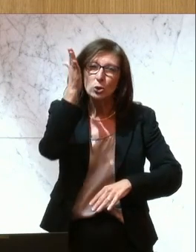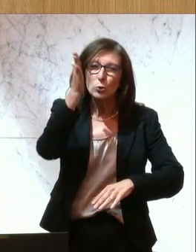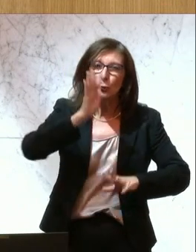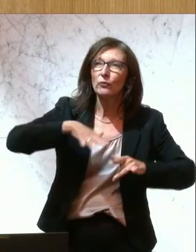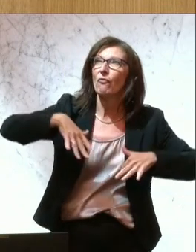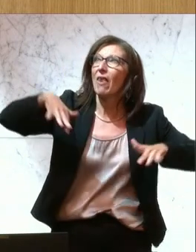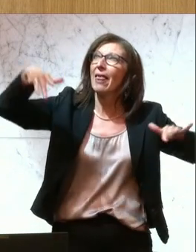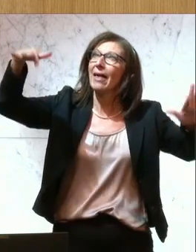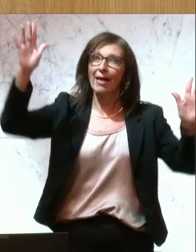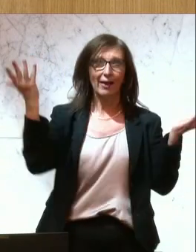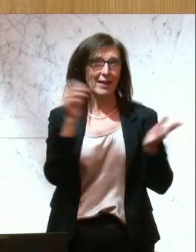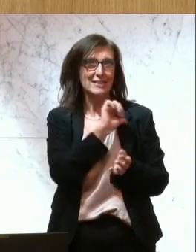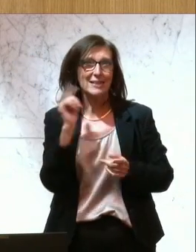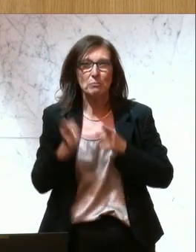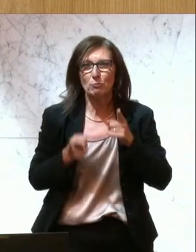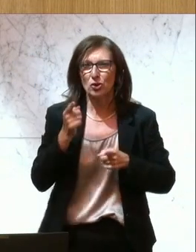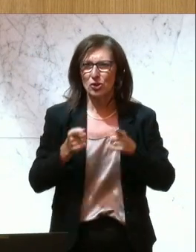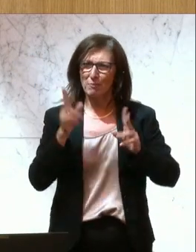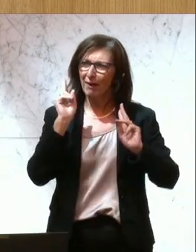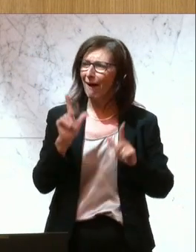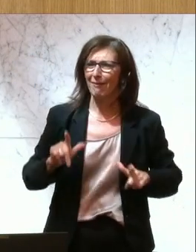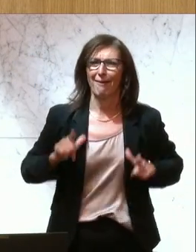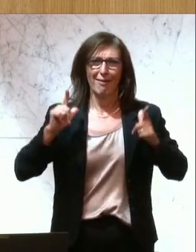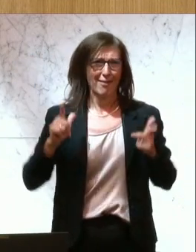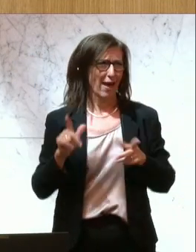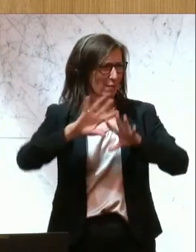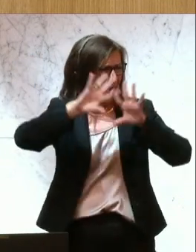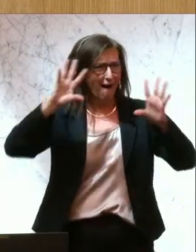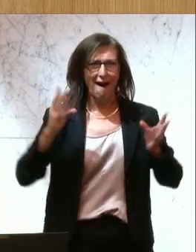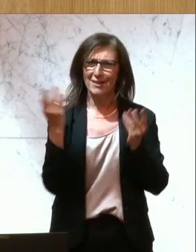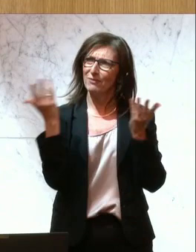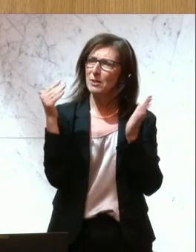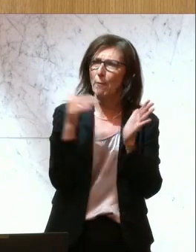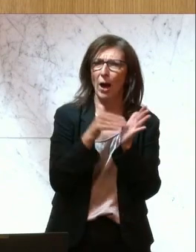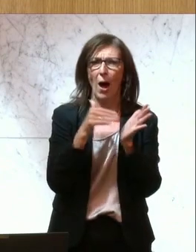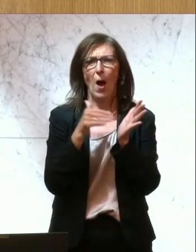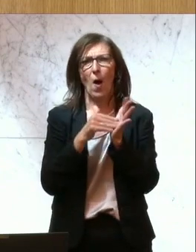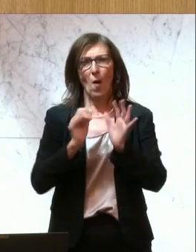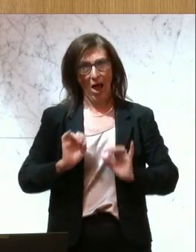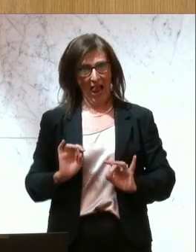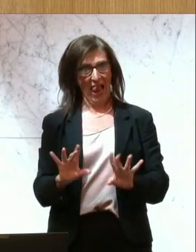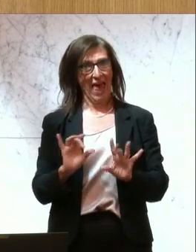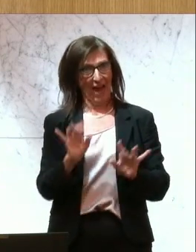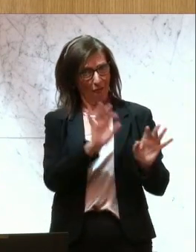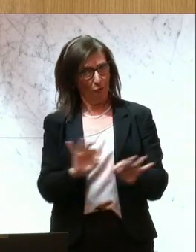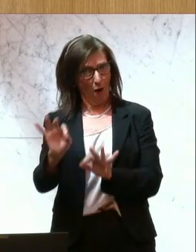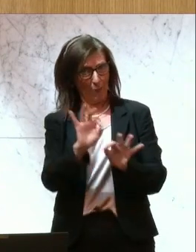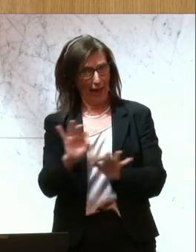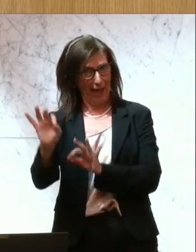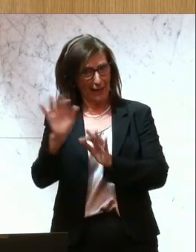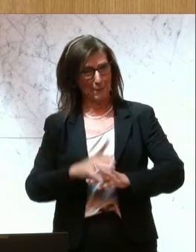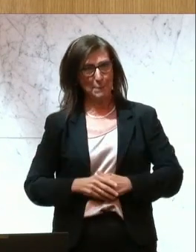können. Selbstbestimmt ein Leben leben können mit all dem, was man braucht, um dieses selbstbestimmte Leben leben zu